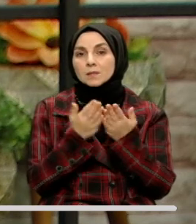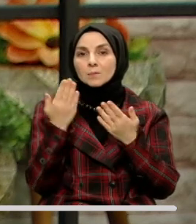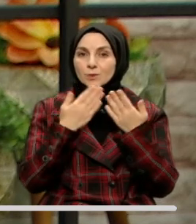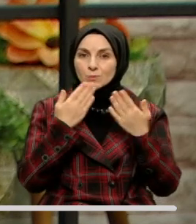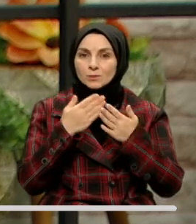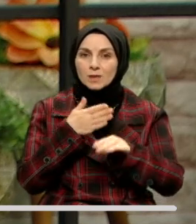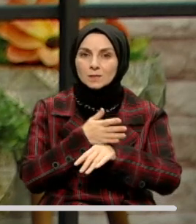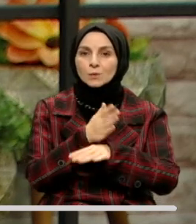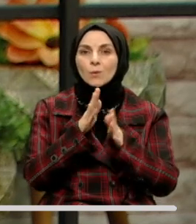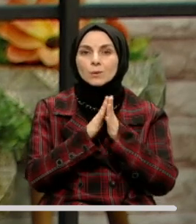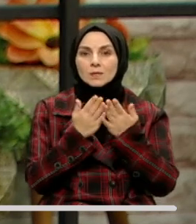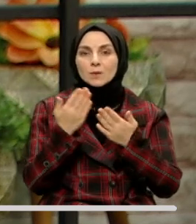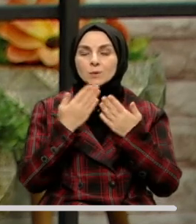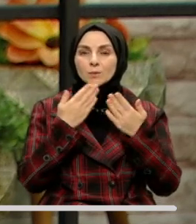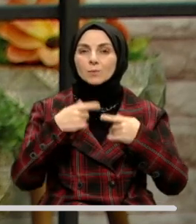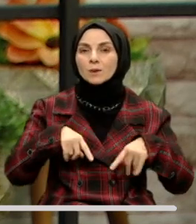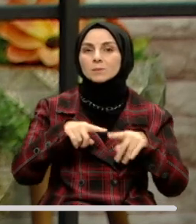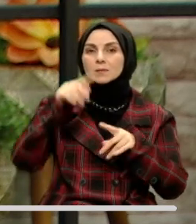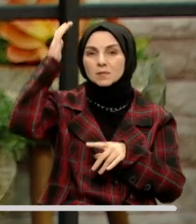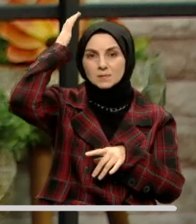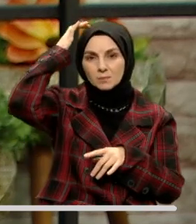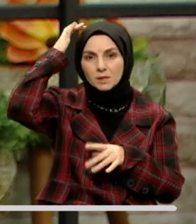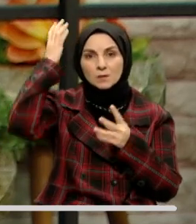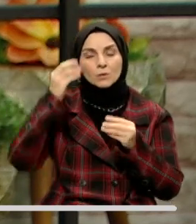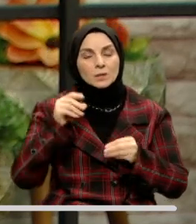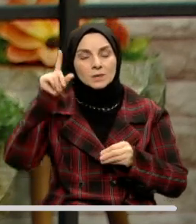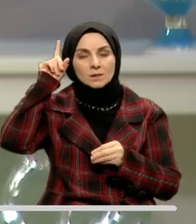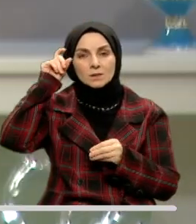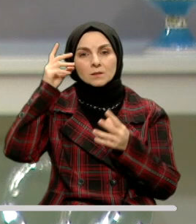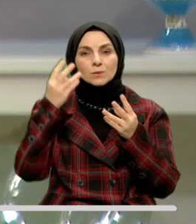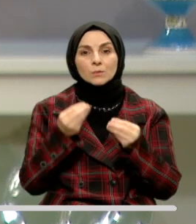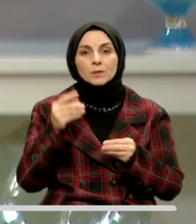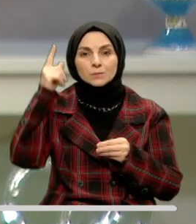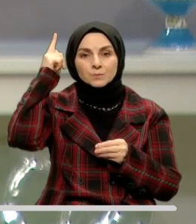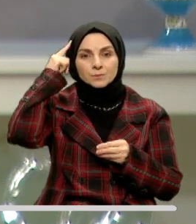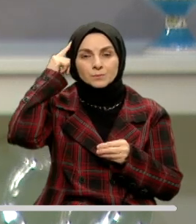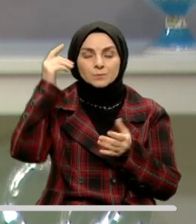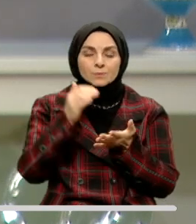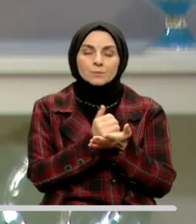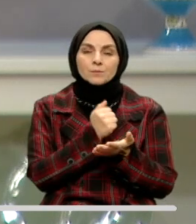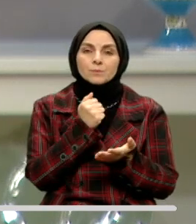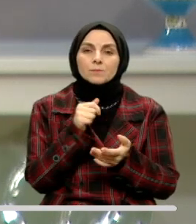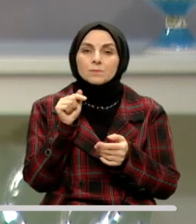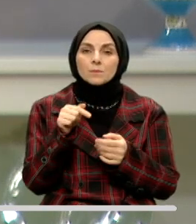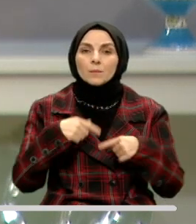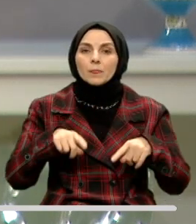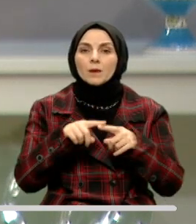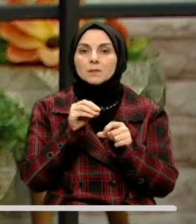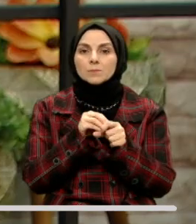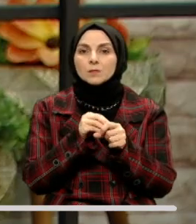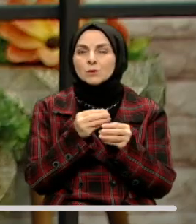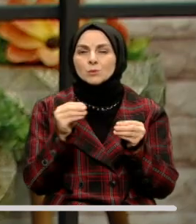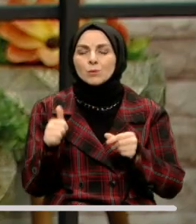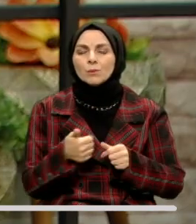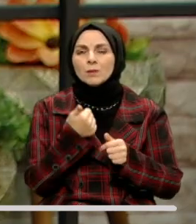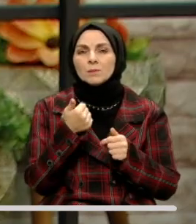doğru kitapları okumak bize zihinsel anlamda bir bilinç kazandırır. Bu bizim için çok önemli. Bir